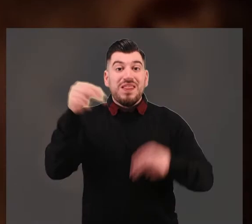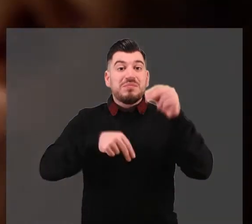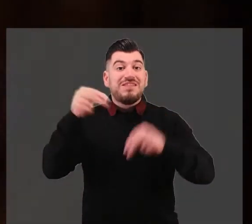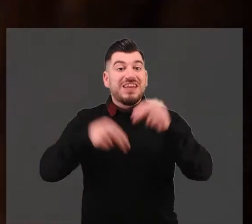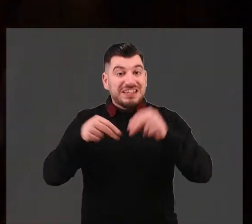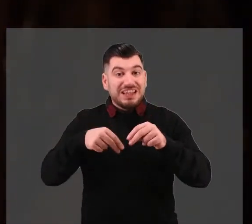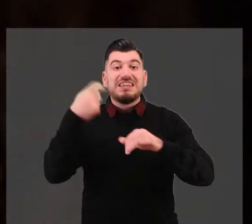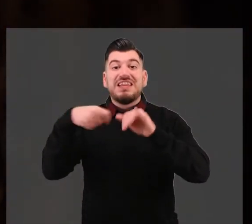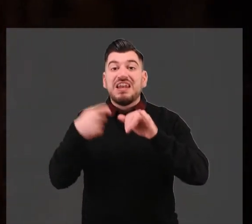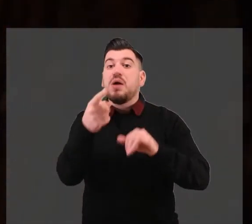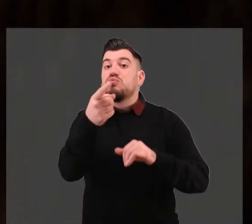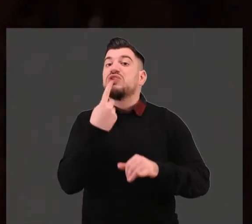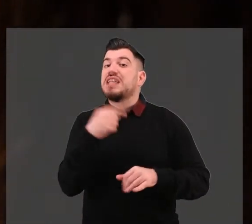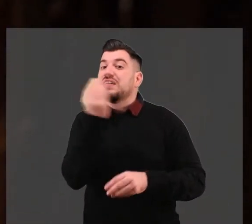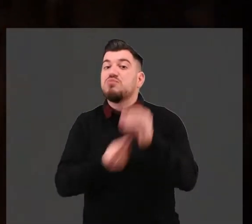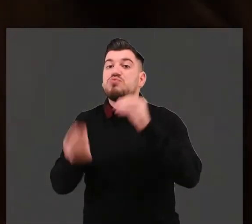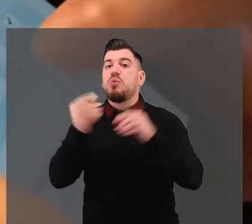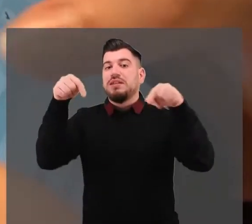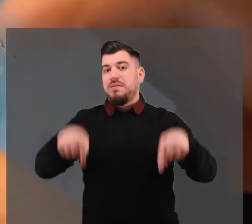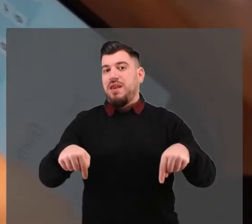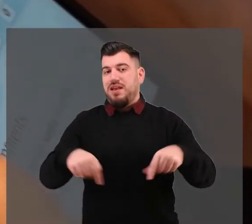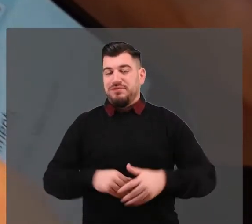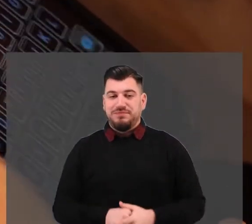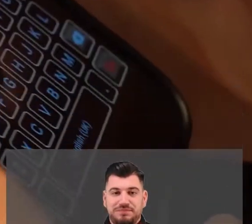Ψηφίστε την ταινία που σας άρεσε σήμερα.